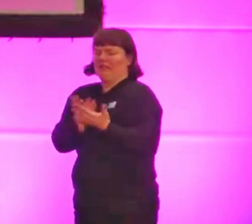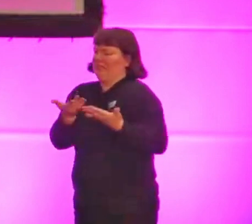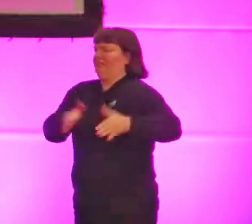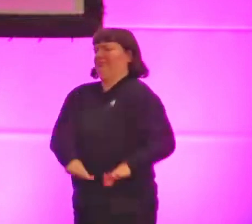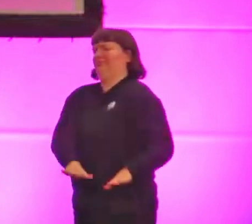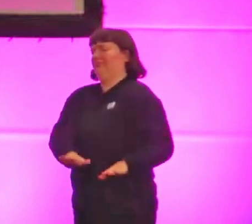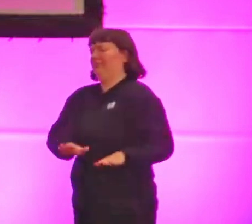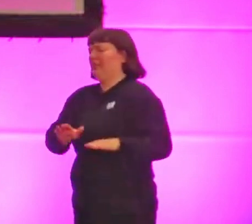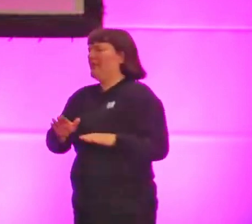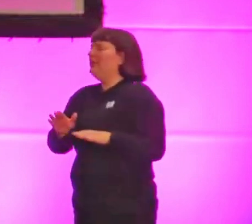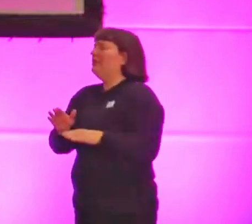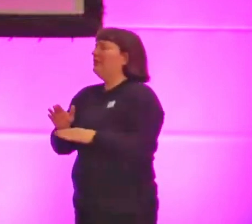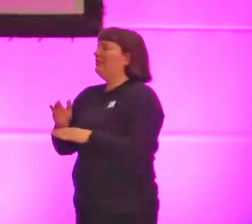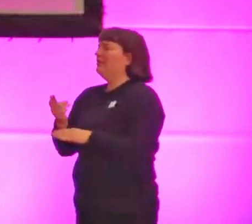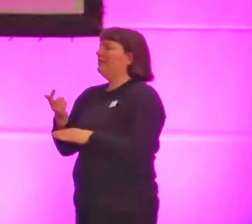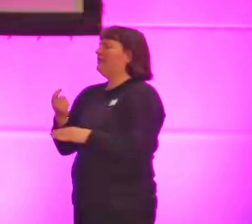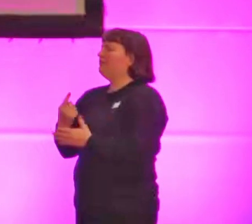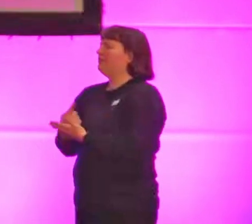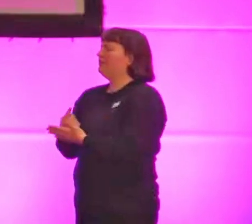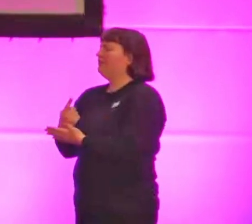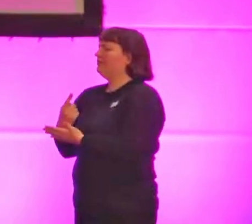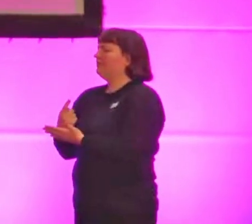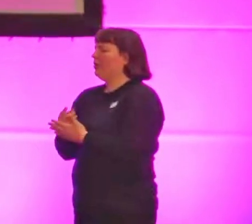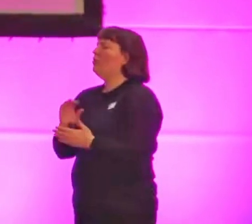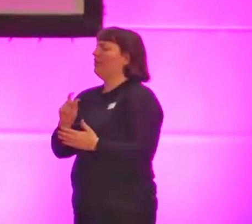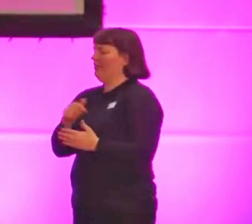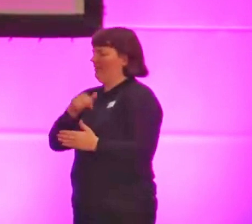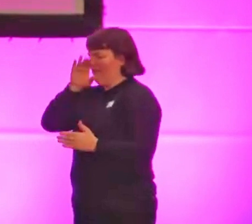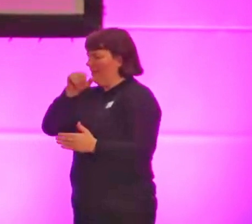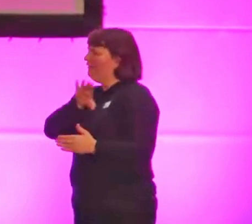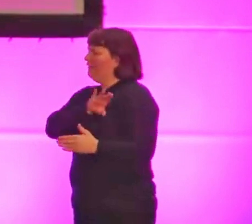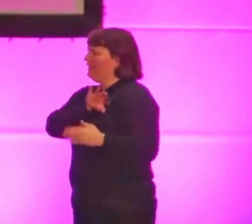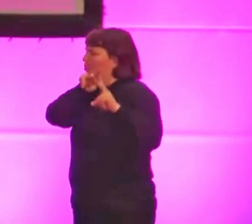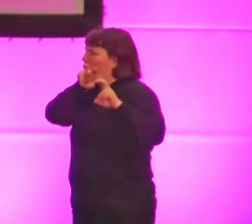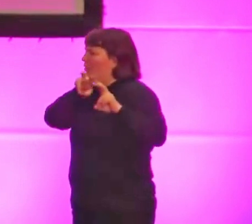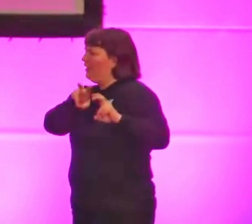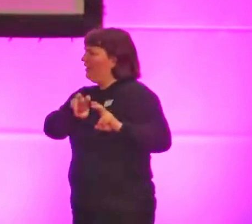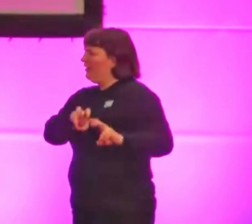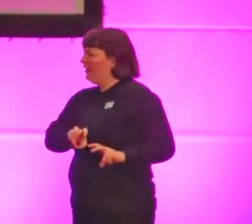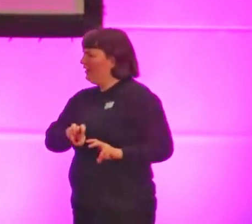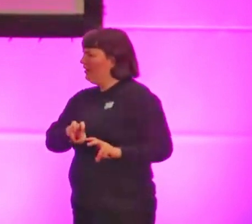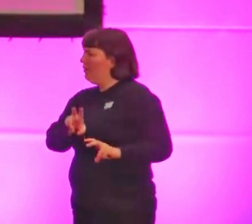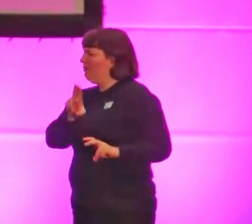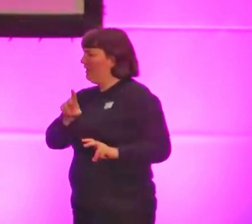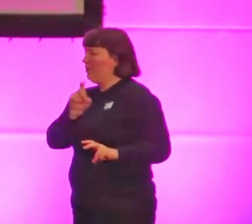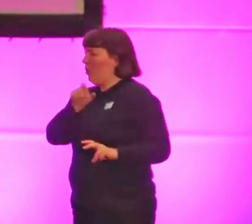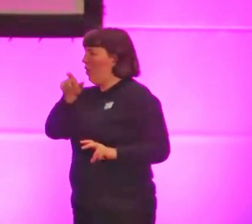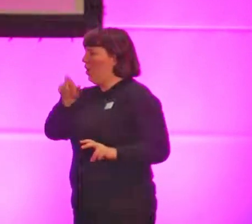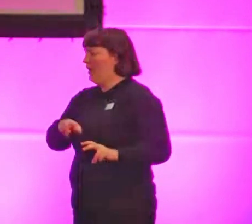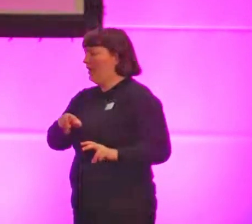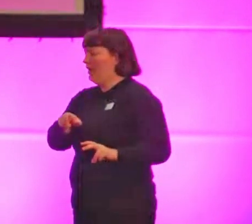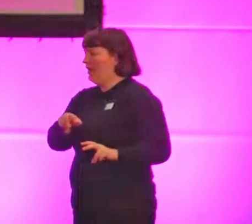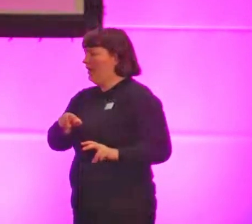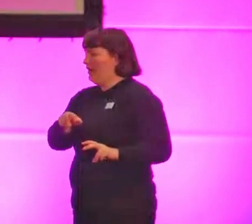den positionen när man visste samtidigt att det pågick en utredning och att det är i stort sett förbjudet för en åklagare att fortsätta